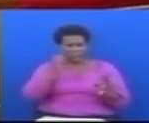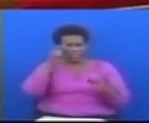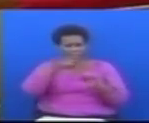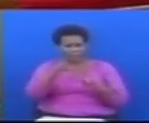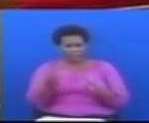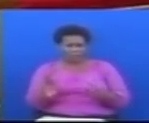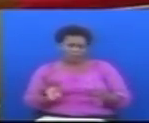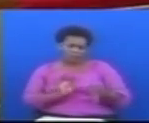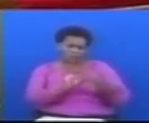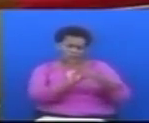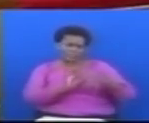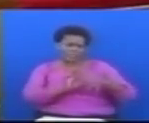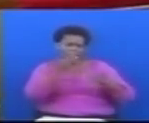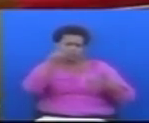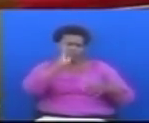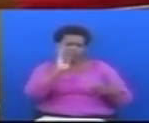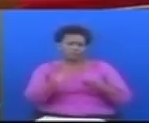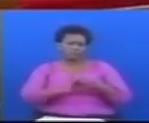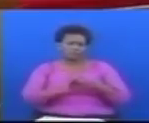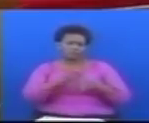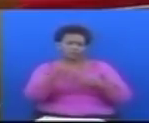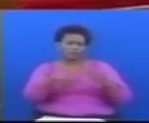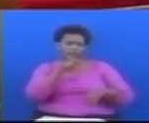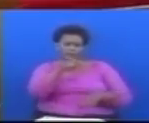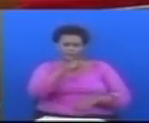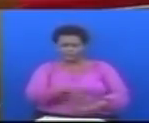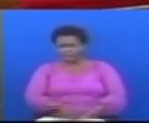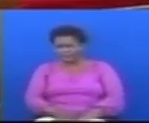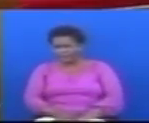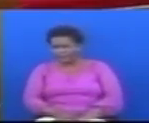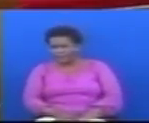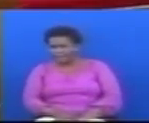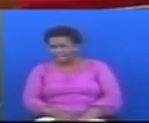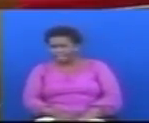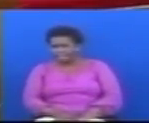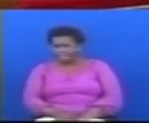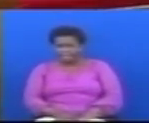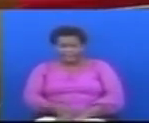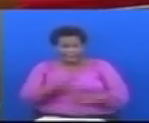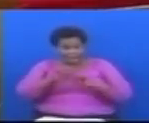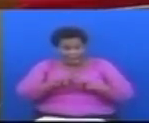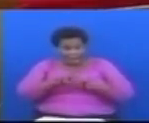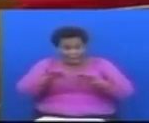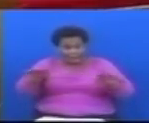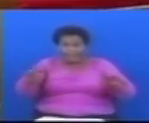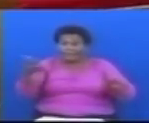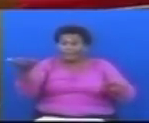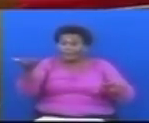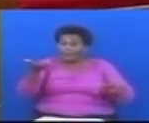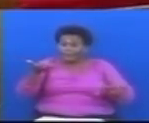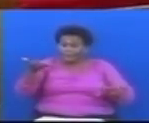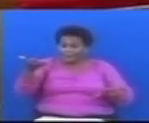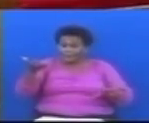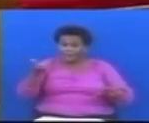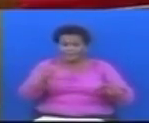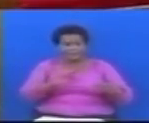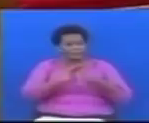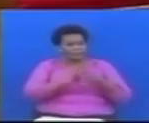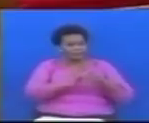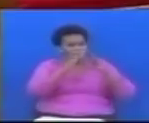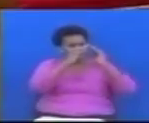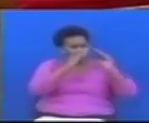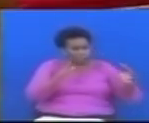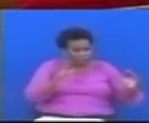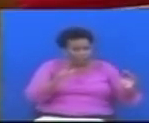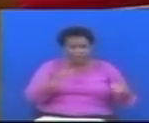na serikali katika mradi mkubwa wa kusambaza gesi asilia kwa matumizi ya majumbani na viwandani, na hususan katika